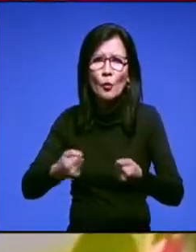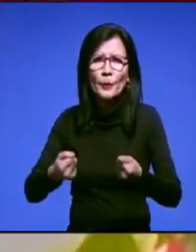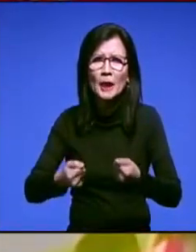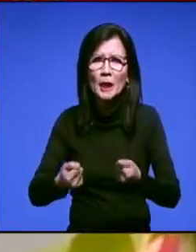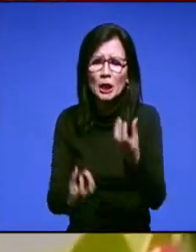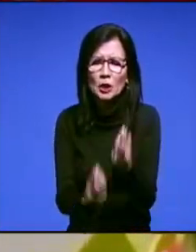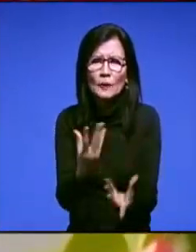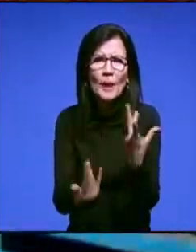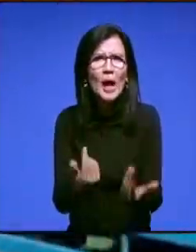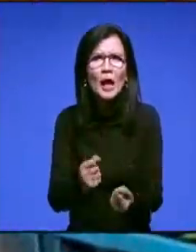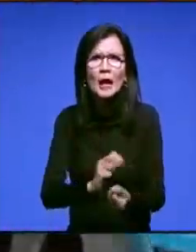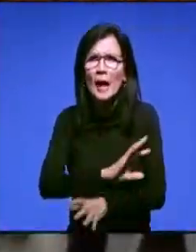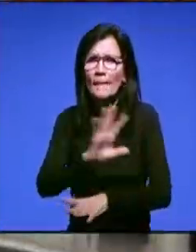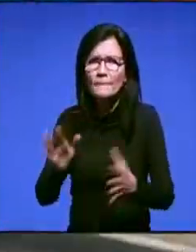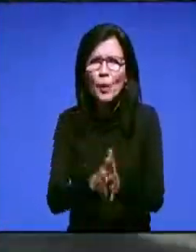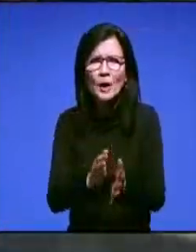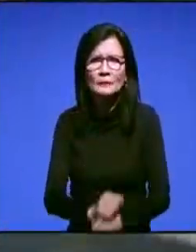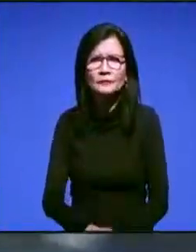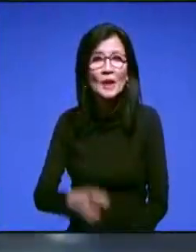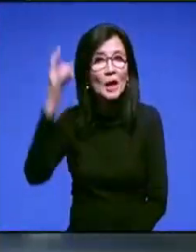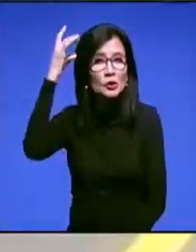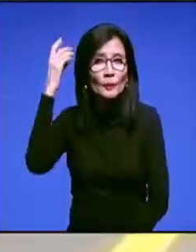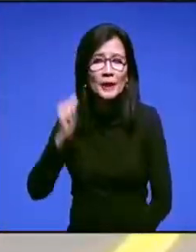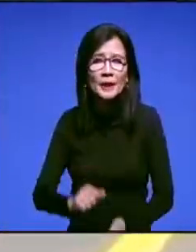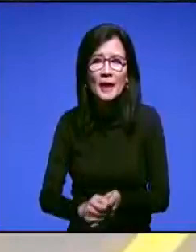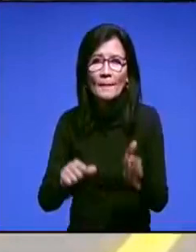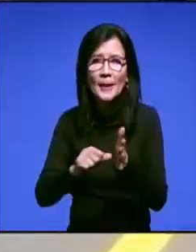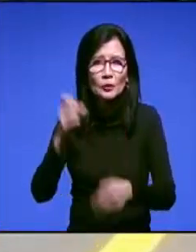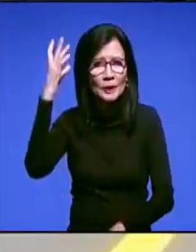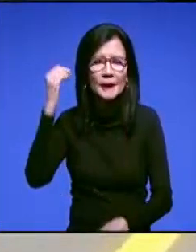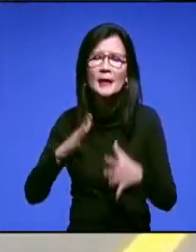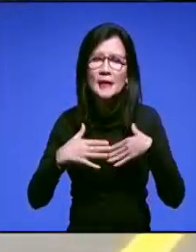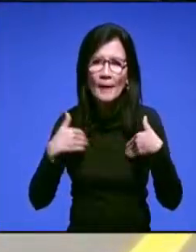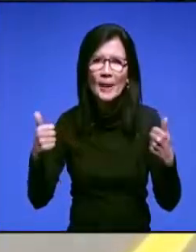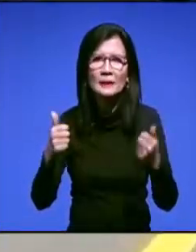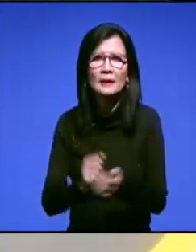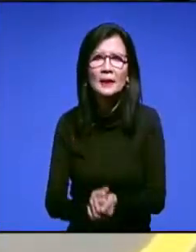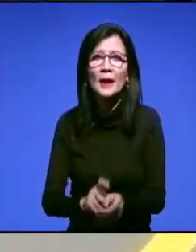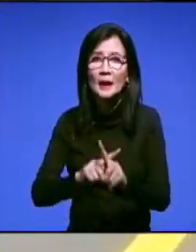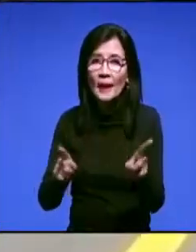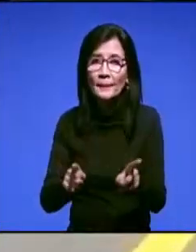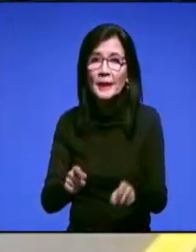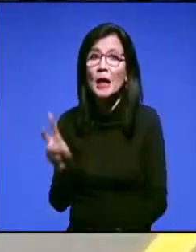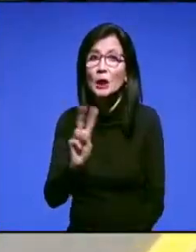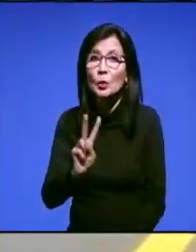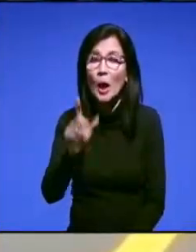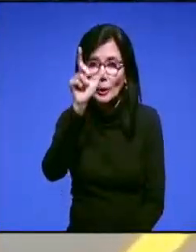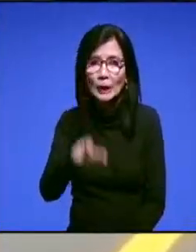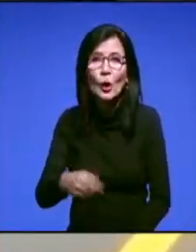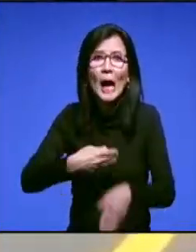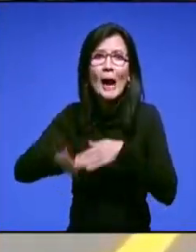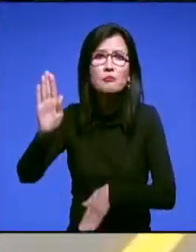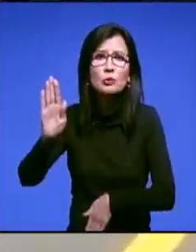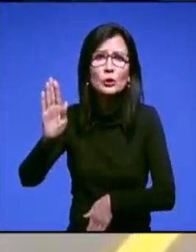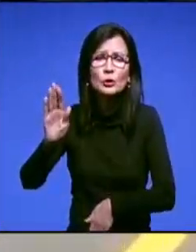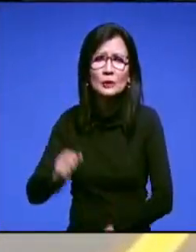seluruh badan mobil sopir dan kenek berhasil selamat dari kecelakaan ini namun keduanya akhirnya kabur